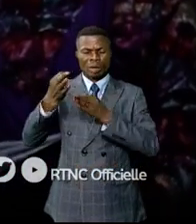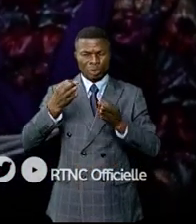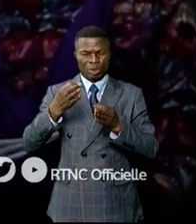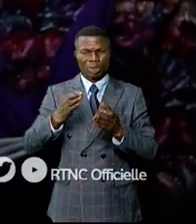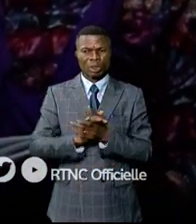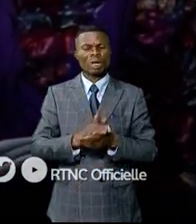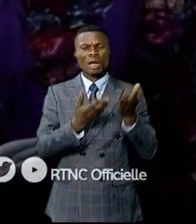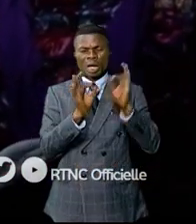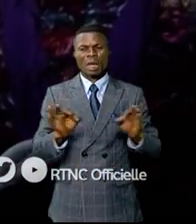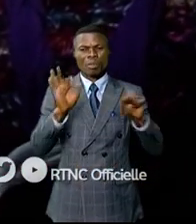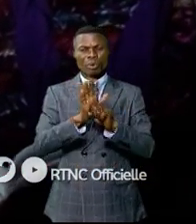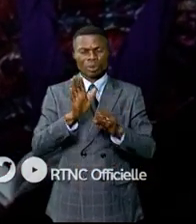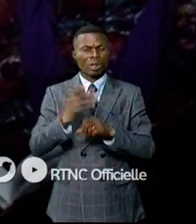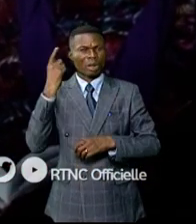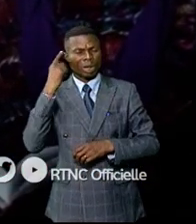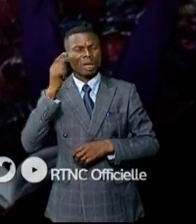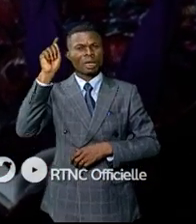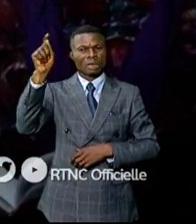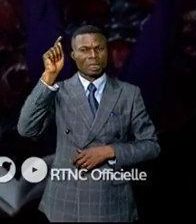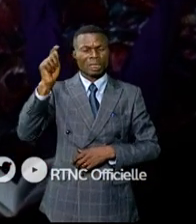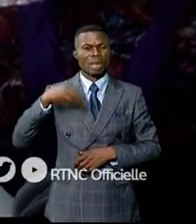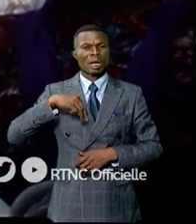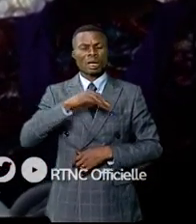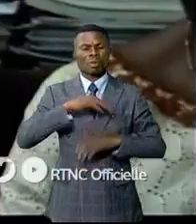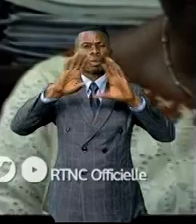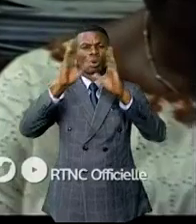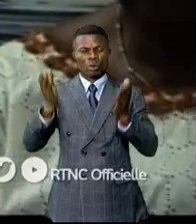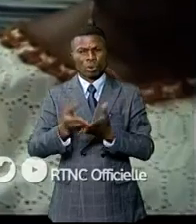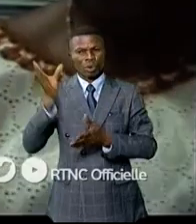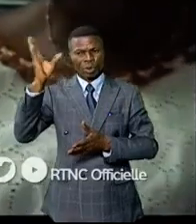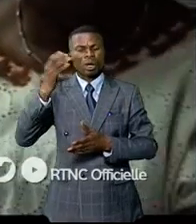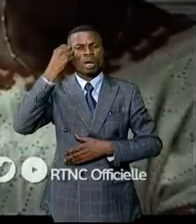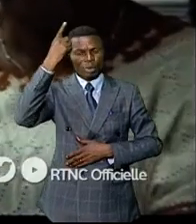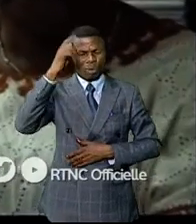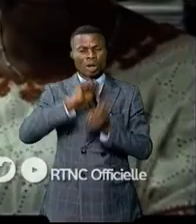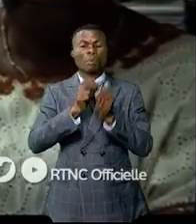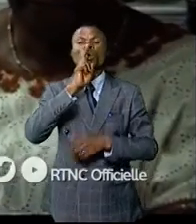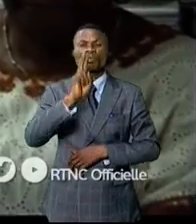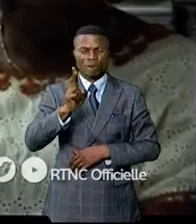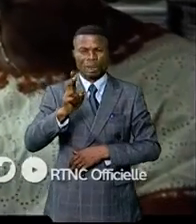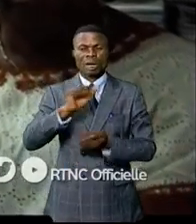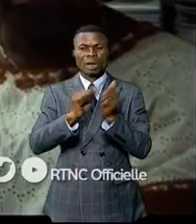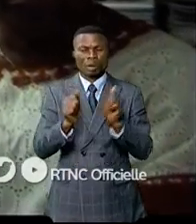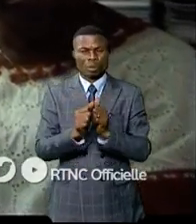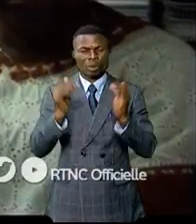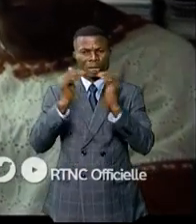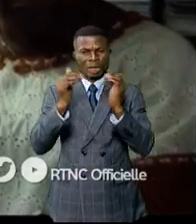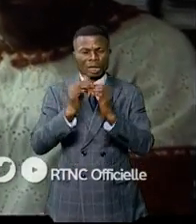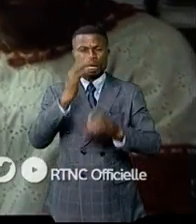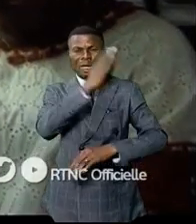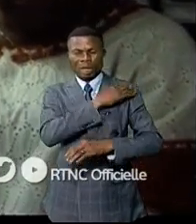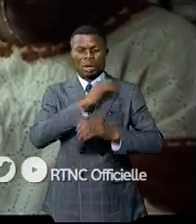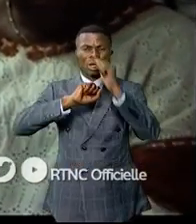il était important d'écouter les témoignages des membres des communautés pour comprendre les réalités concernant des questions de promotion